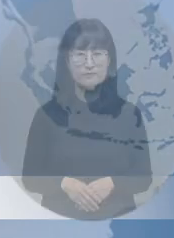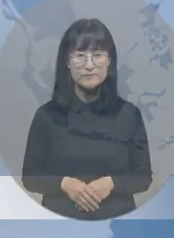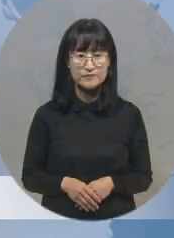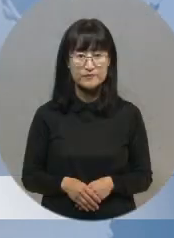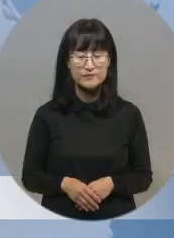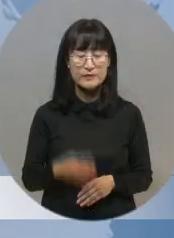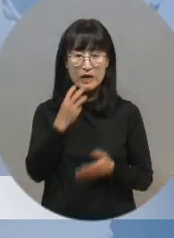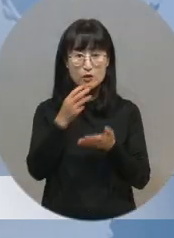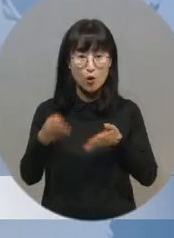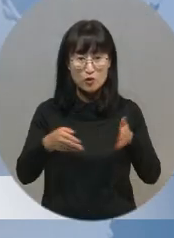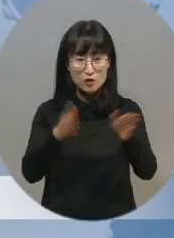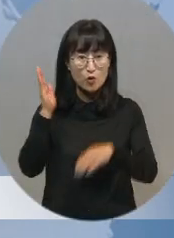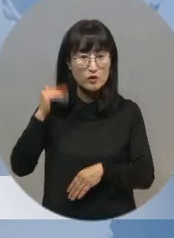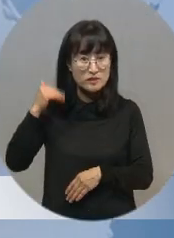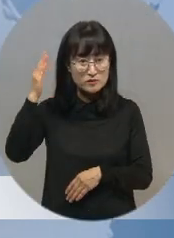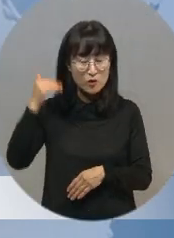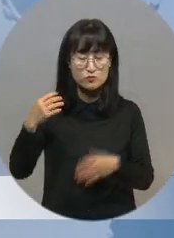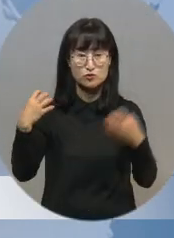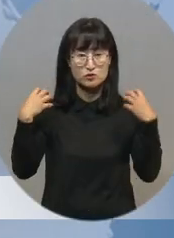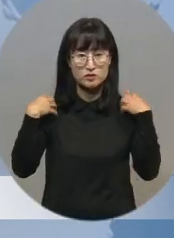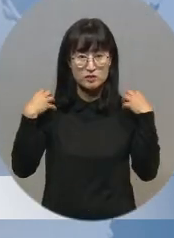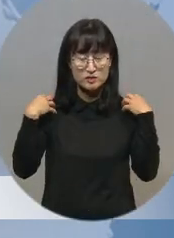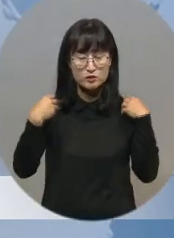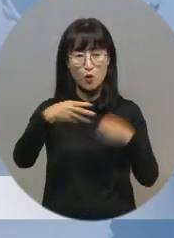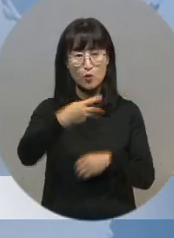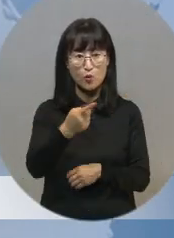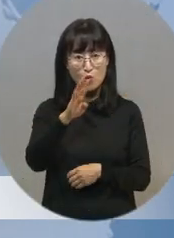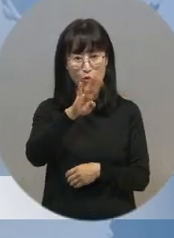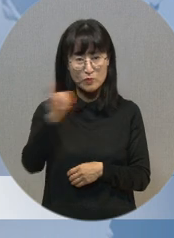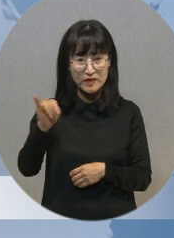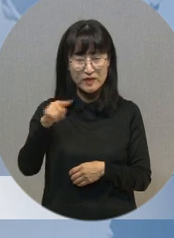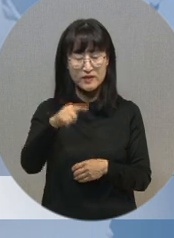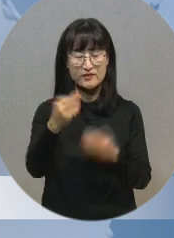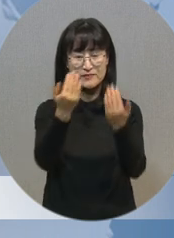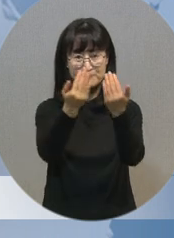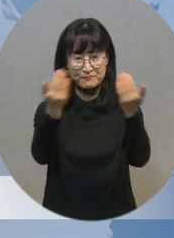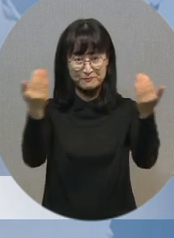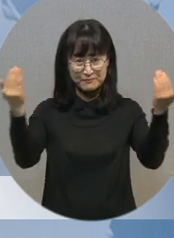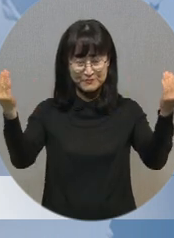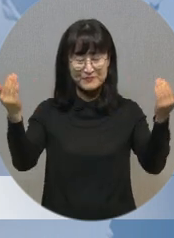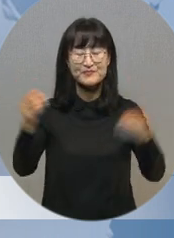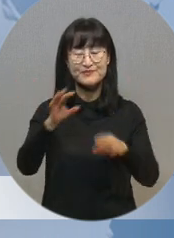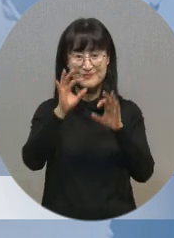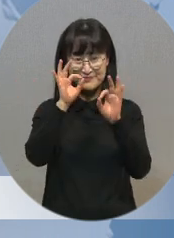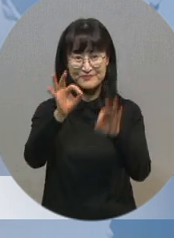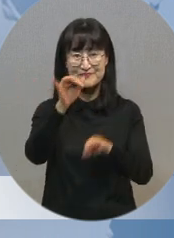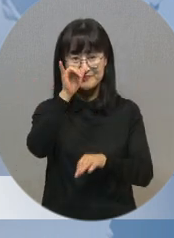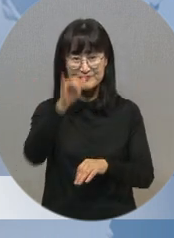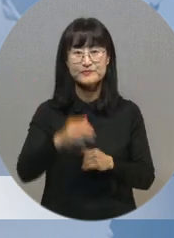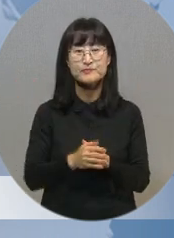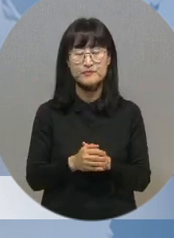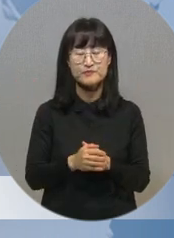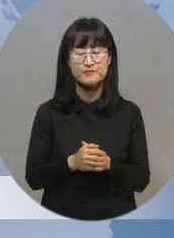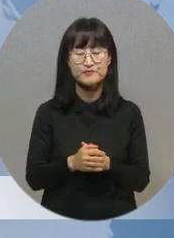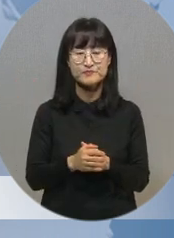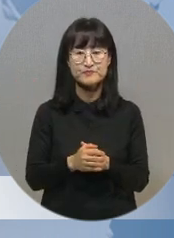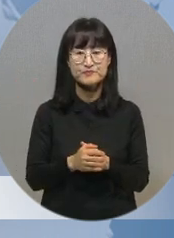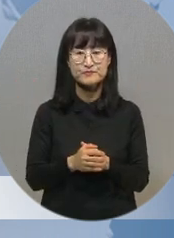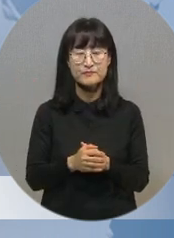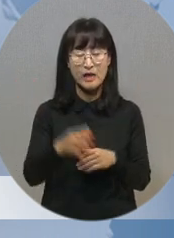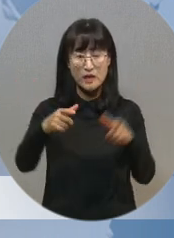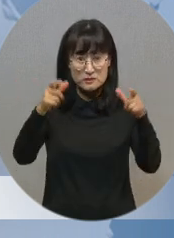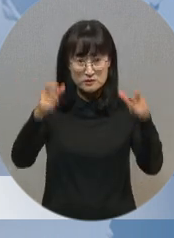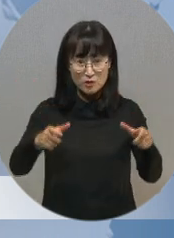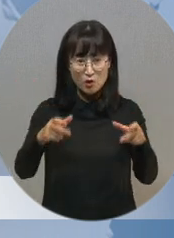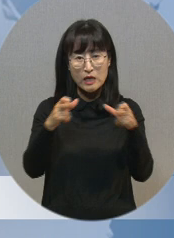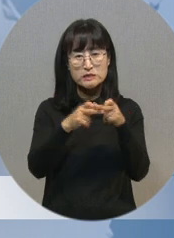경기도 의정부시청 로비에는 시민 갤러리가 있는데요. 이곳에서 작은 전시회가 열렸습니다. 지역의